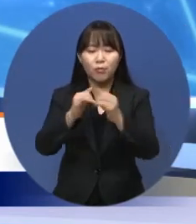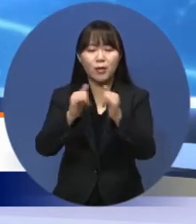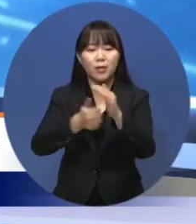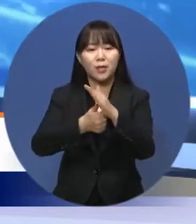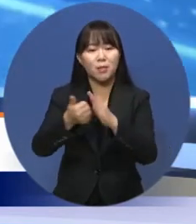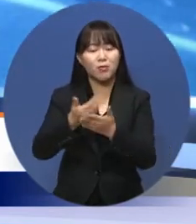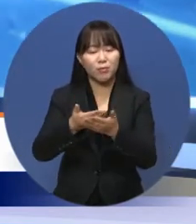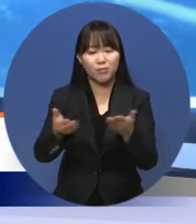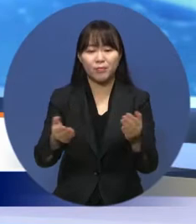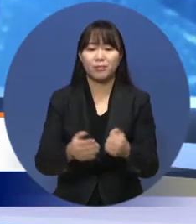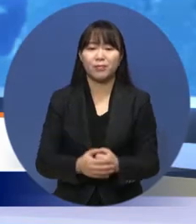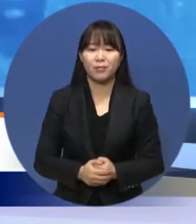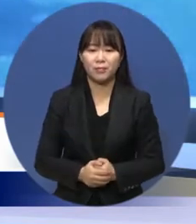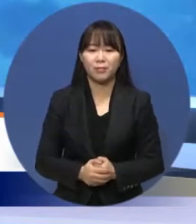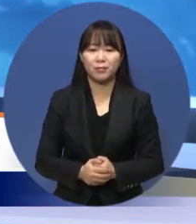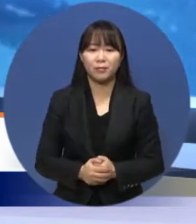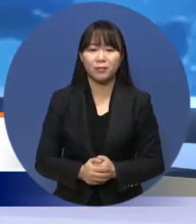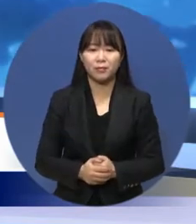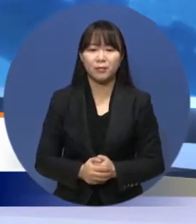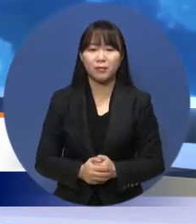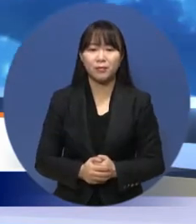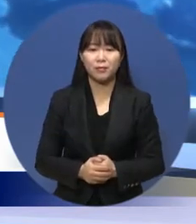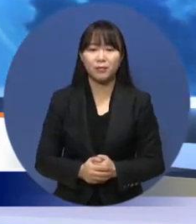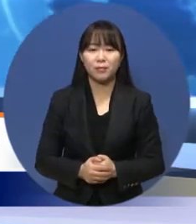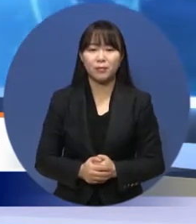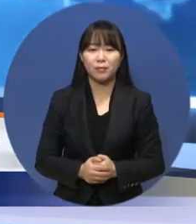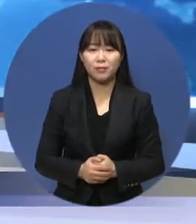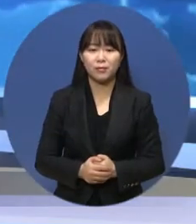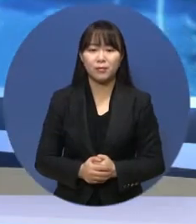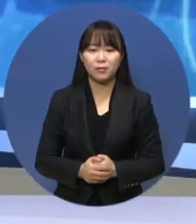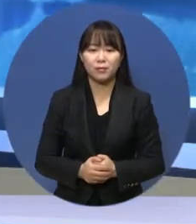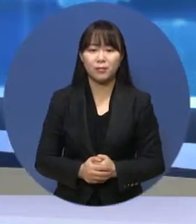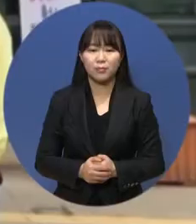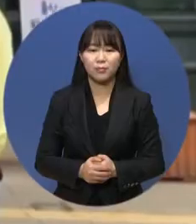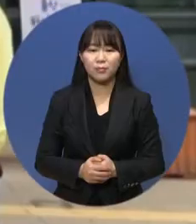희망이 되어주고 있습니다. 이영춘 기자가 보도합니다.